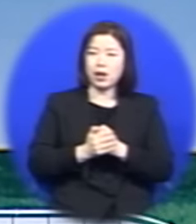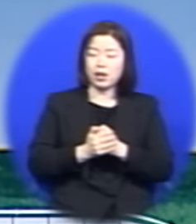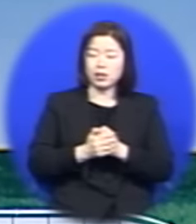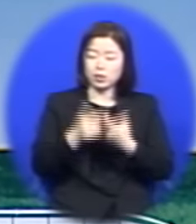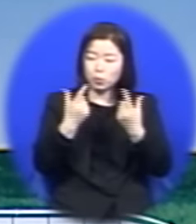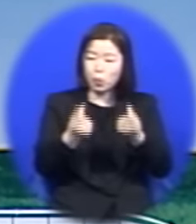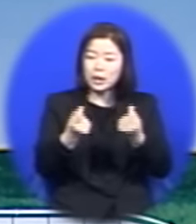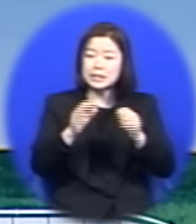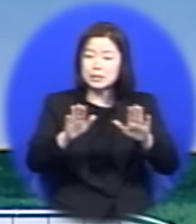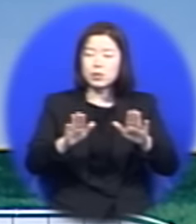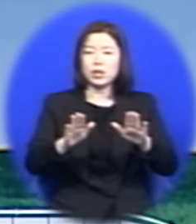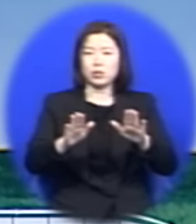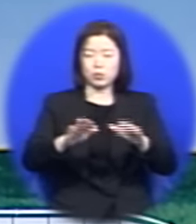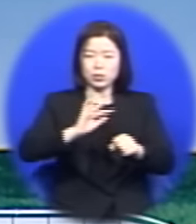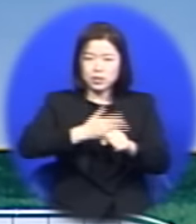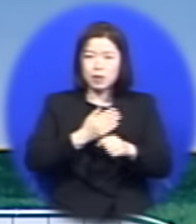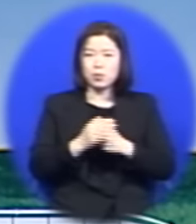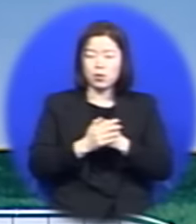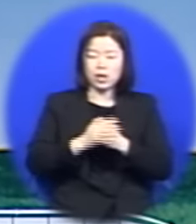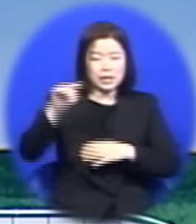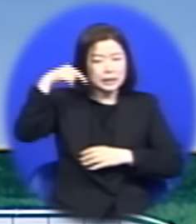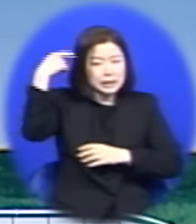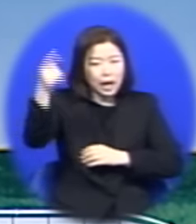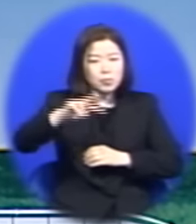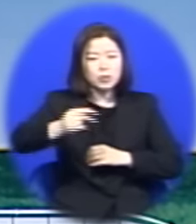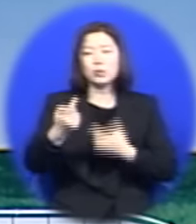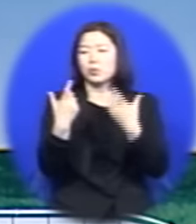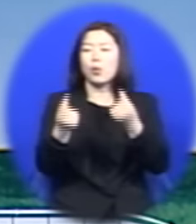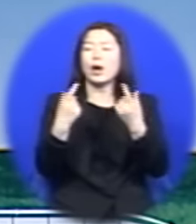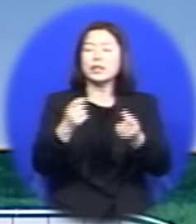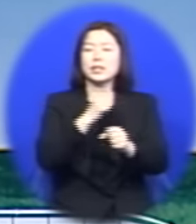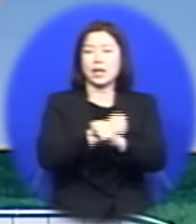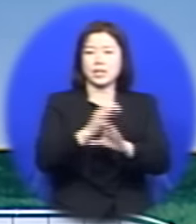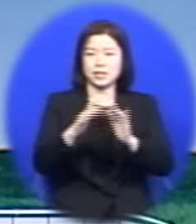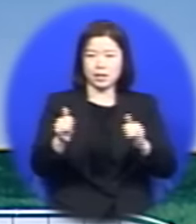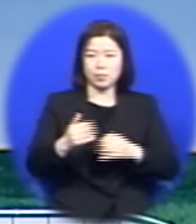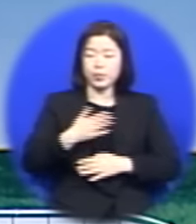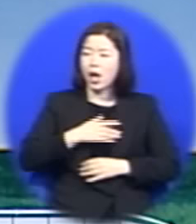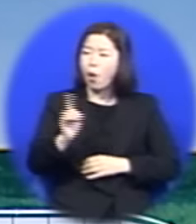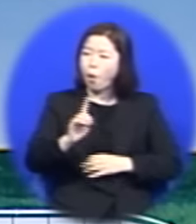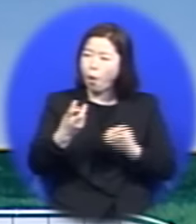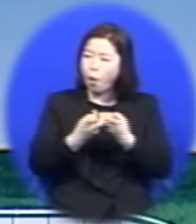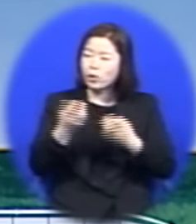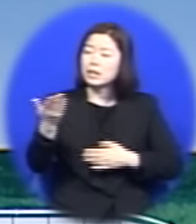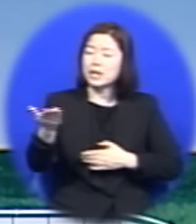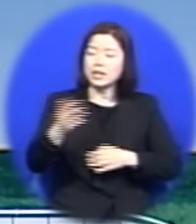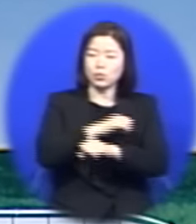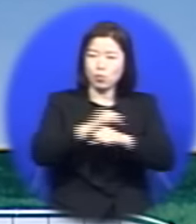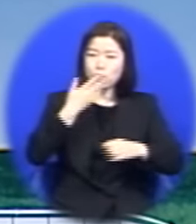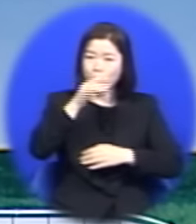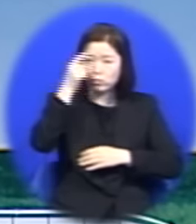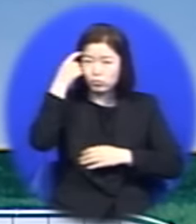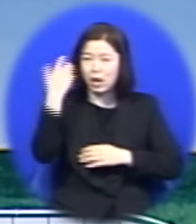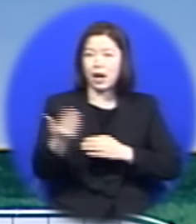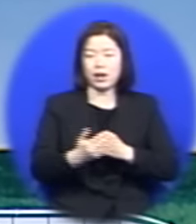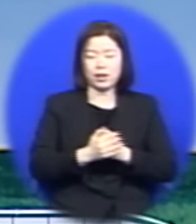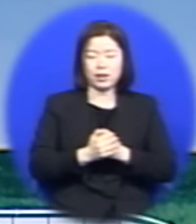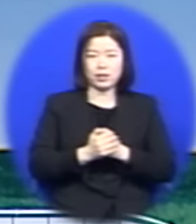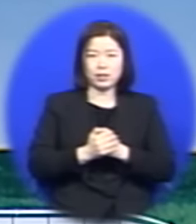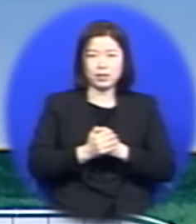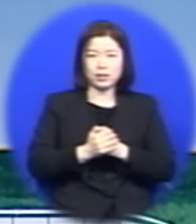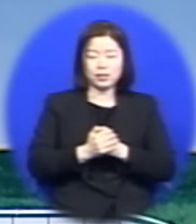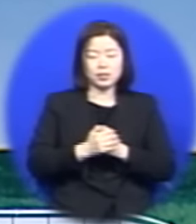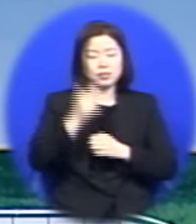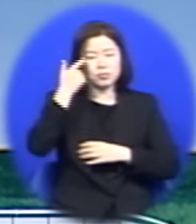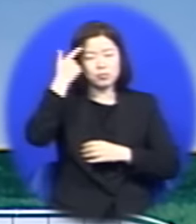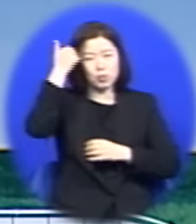그랬잖아요. 당신은 다음에도 또 그렇게 할 사람입니다. 내가 어떻게 당신을 용서할 수 있겠냐. 목사님의